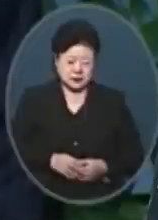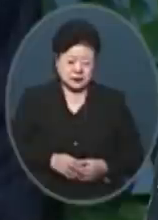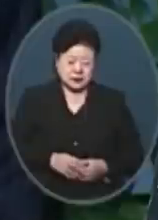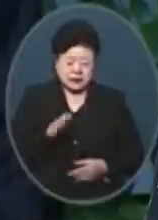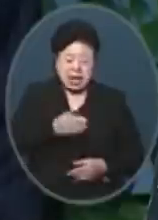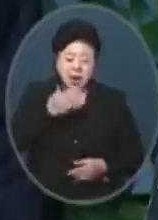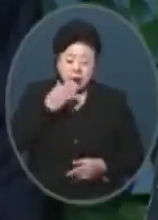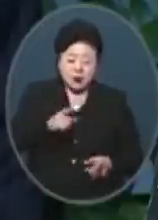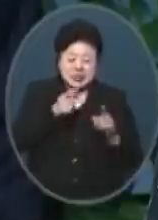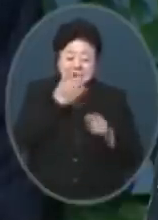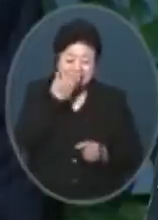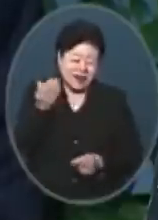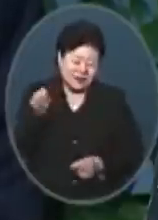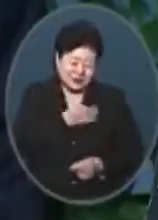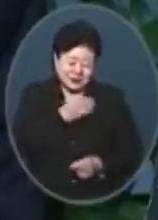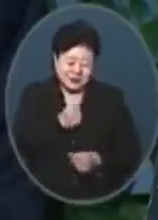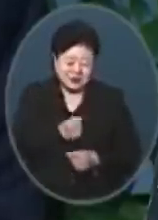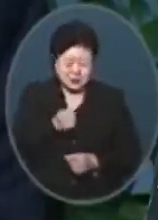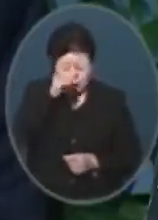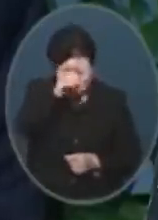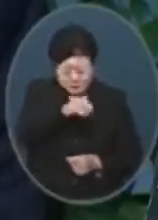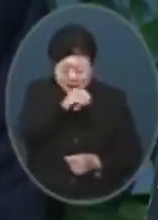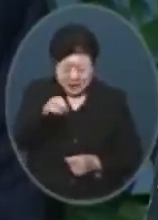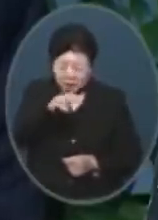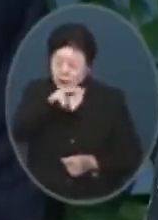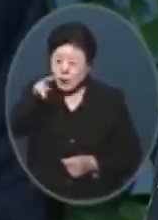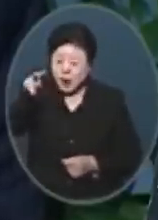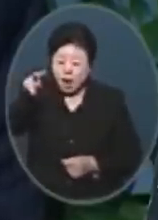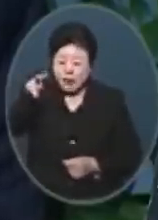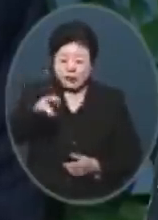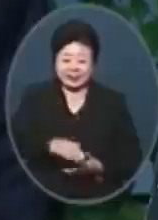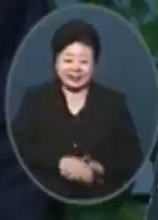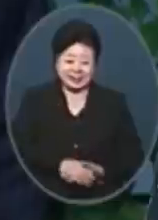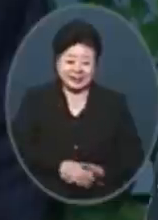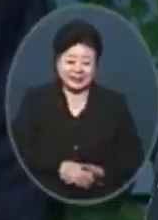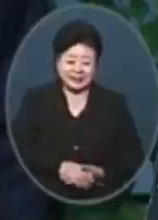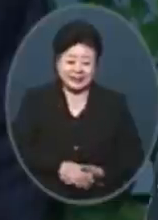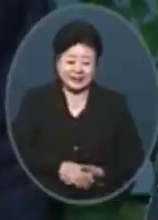잘 먹고 살 수 있고 십자가를 바라보면